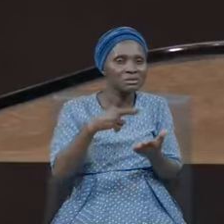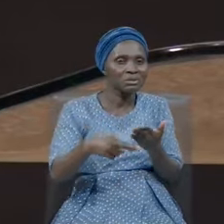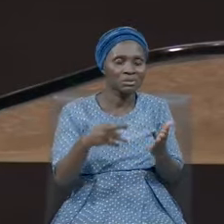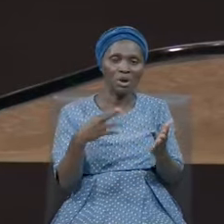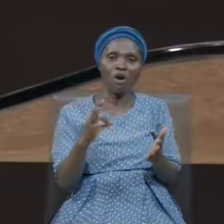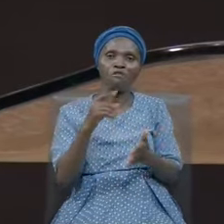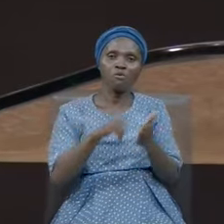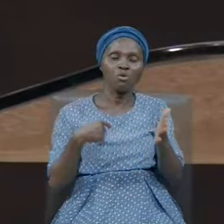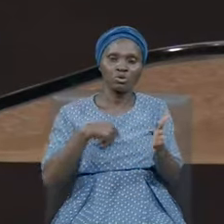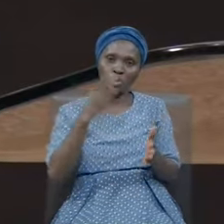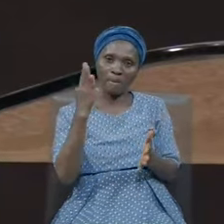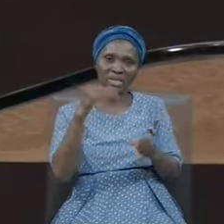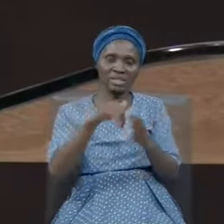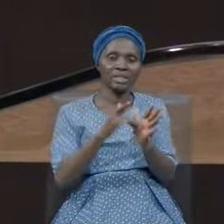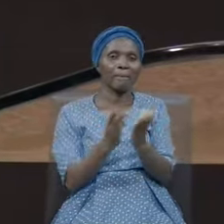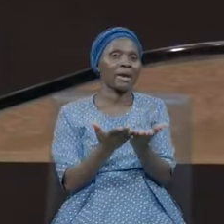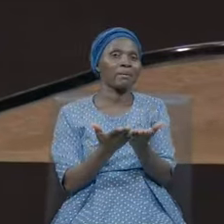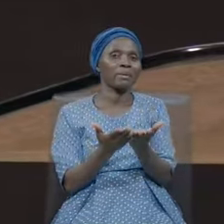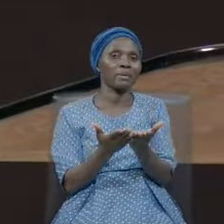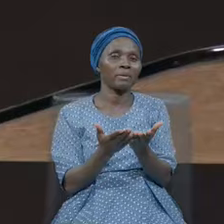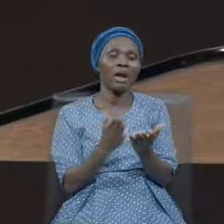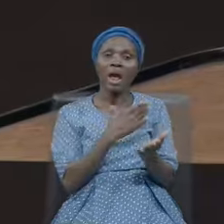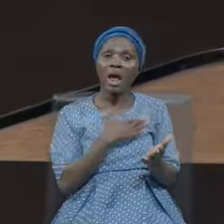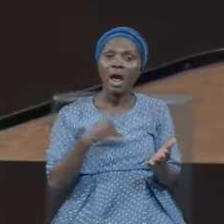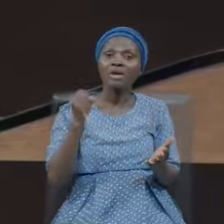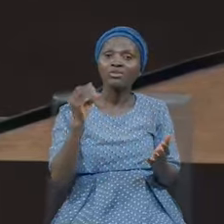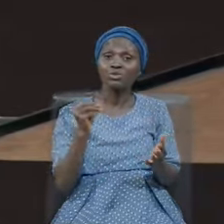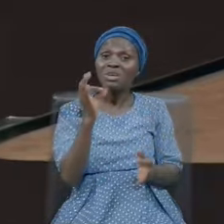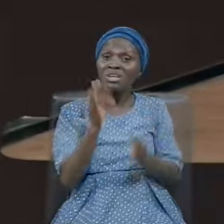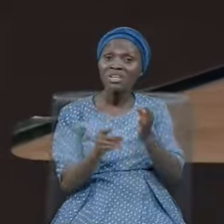nous prêchons de la Bible. Donc si